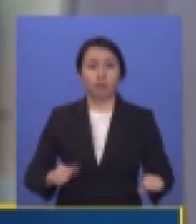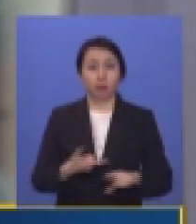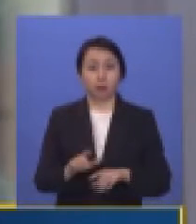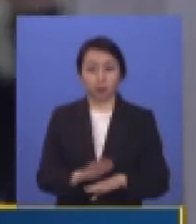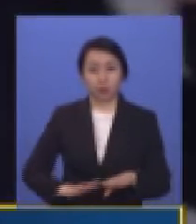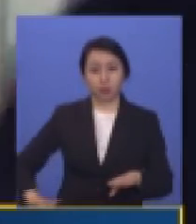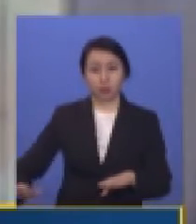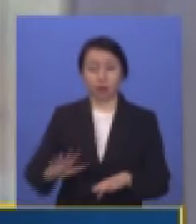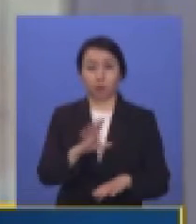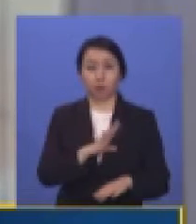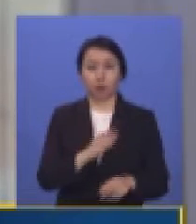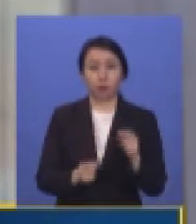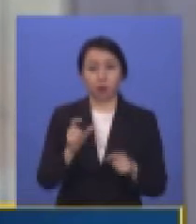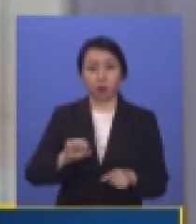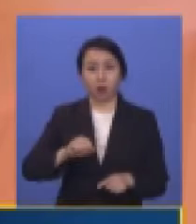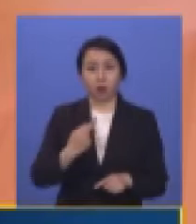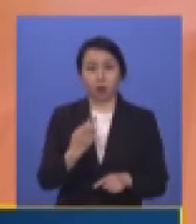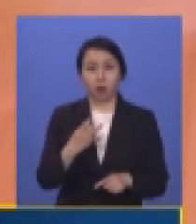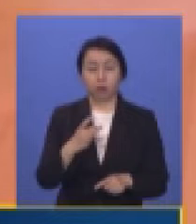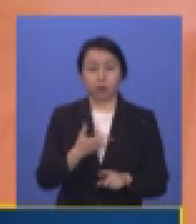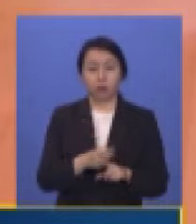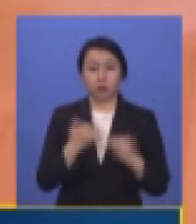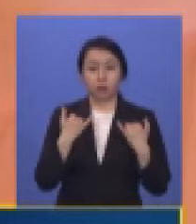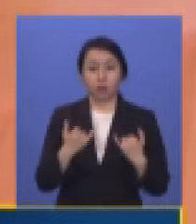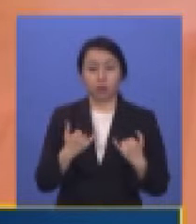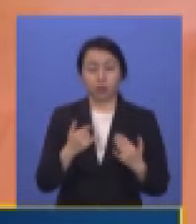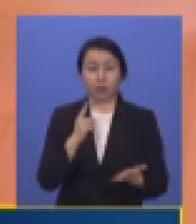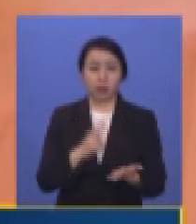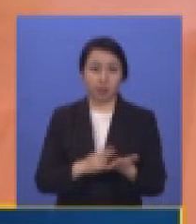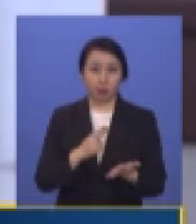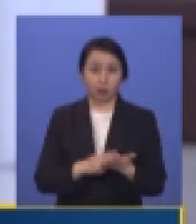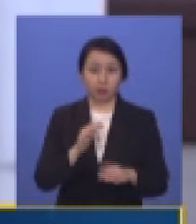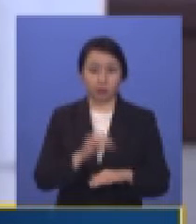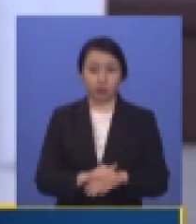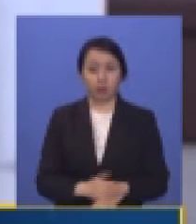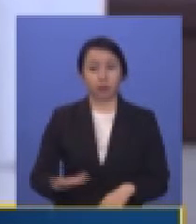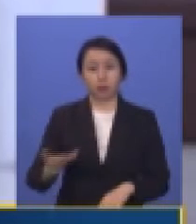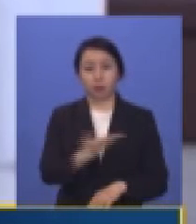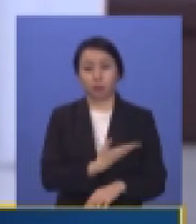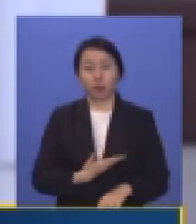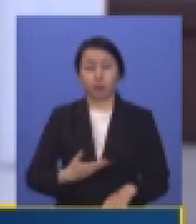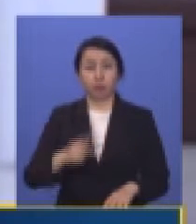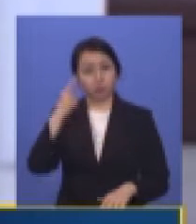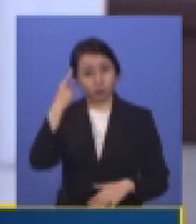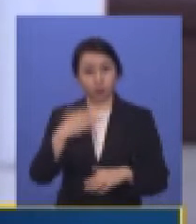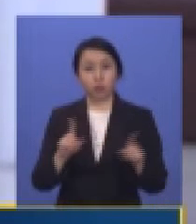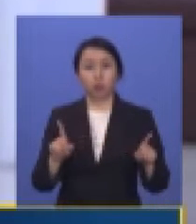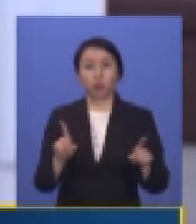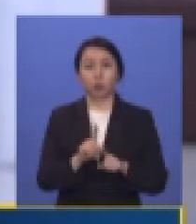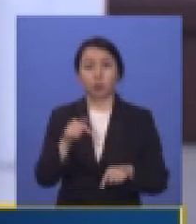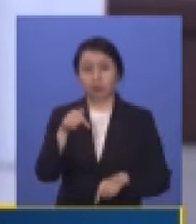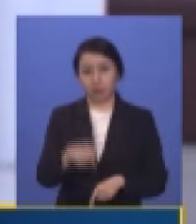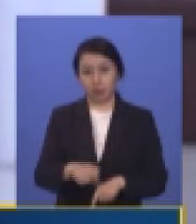территории действительно была в руках алашардинцев. Это теперь научно доказанный факт. Мы убеждаемся о том, что здесь